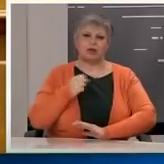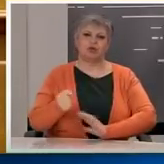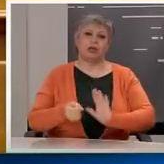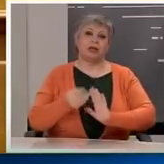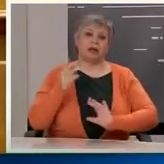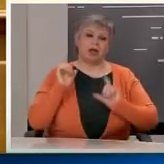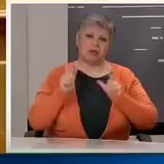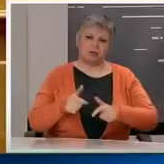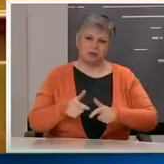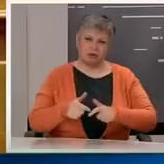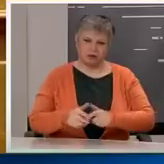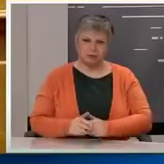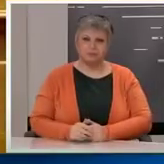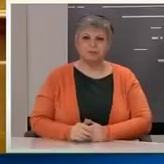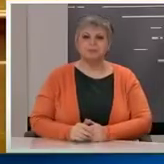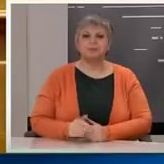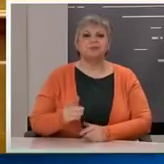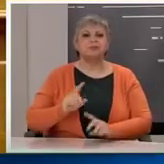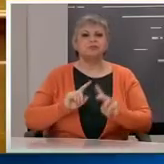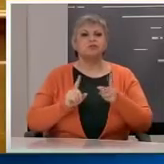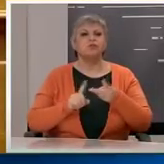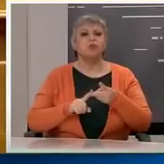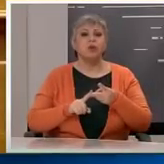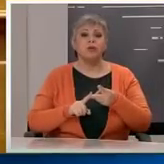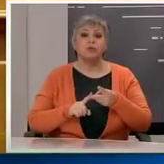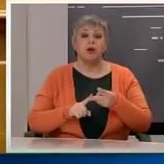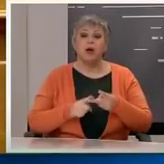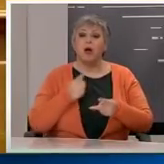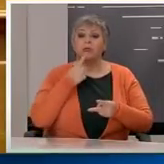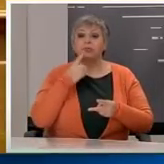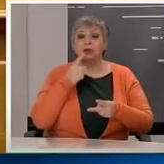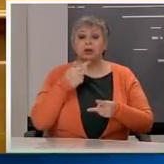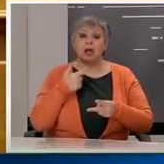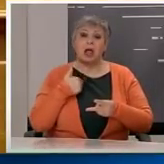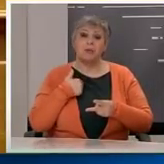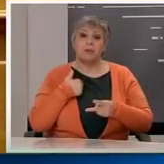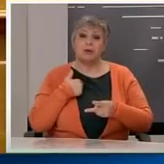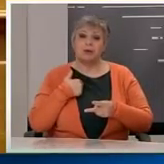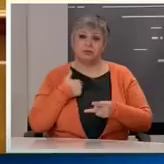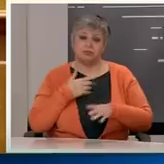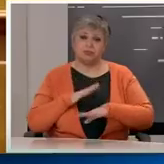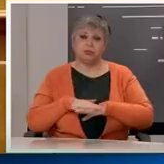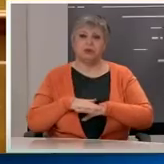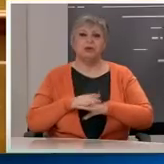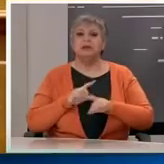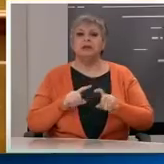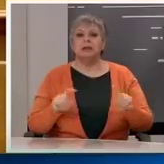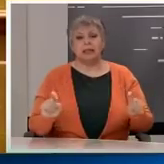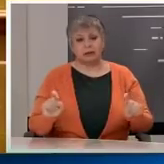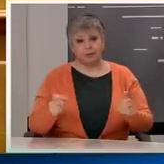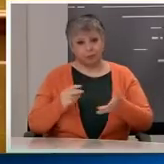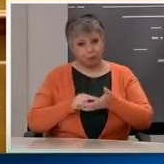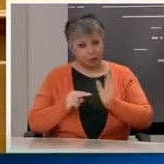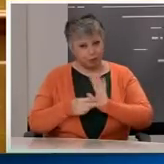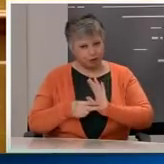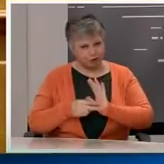Το δεύτερο σημείο στο οποίο μας εγκαλούν είναι γιατί λέει, προσέξτε, στο